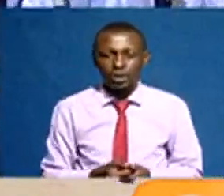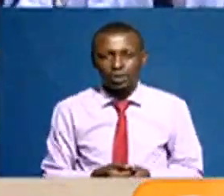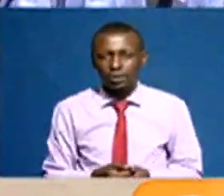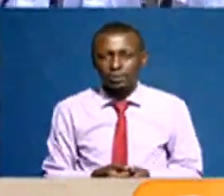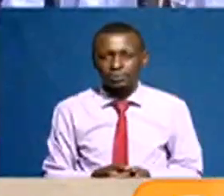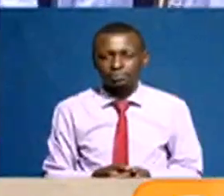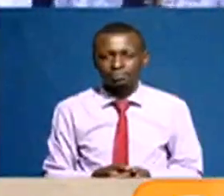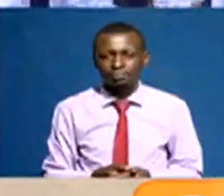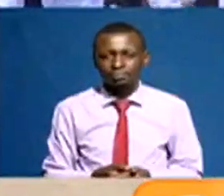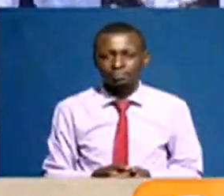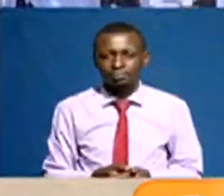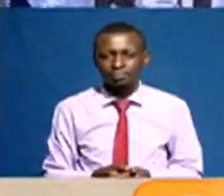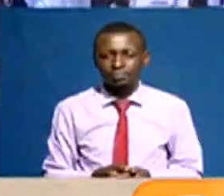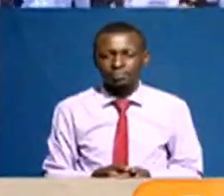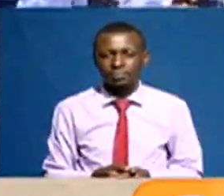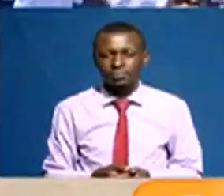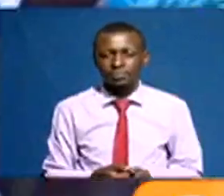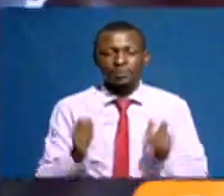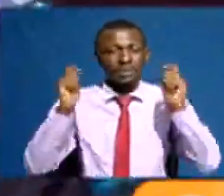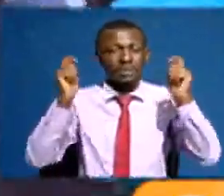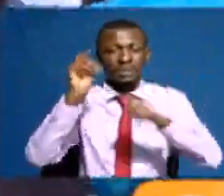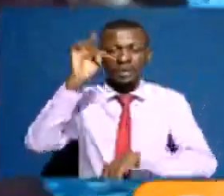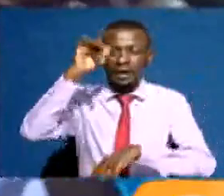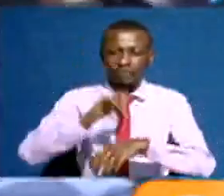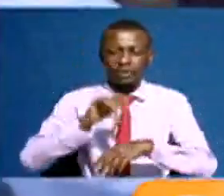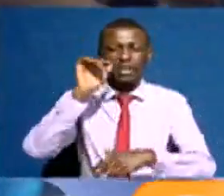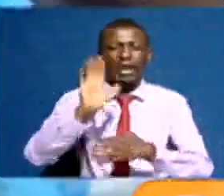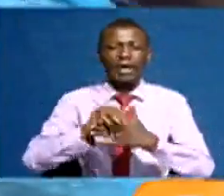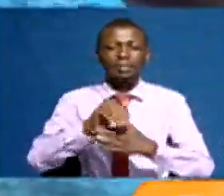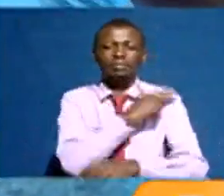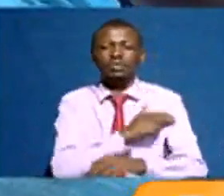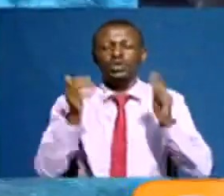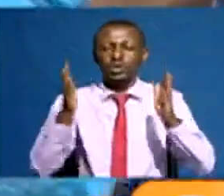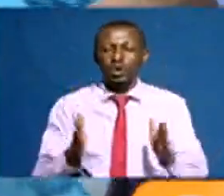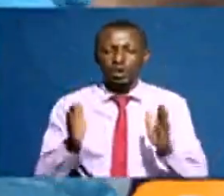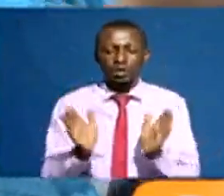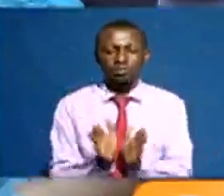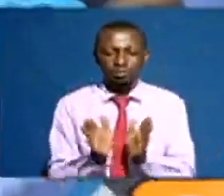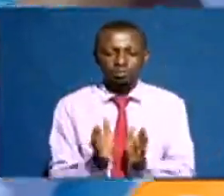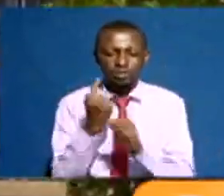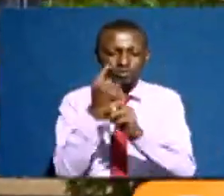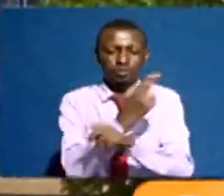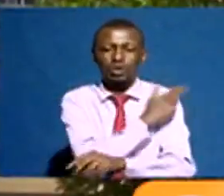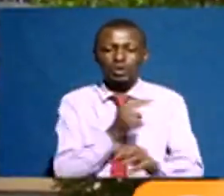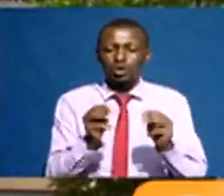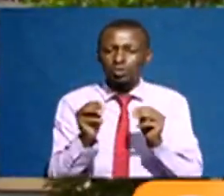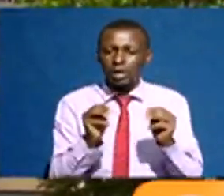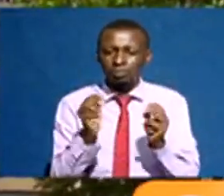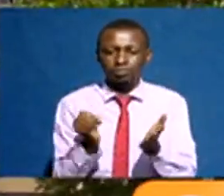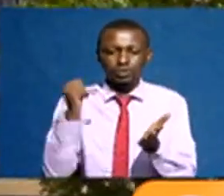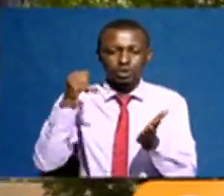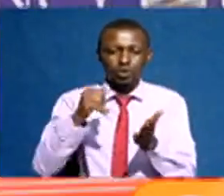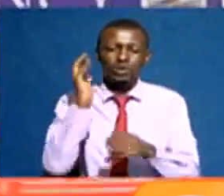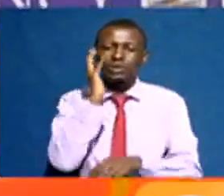watu ambo umi wanafunzi wa udari wasimi wa hospitali kadha iki ile ya